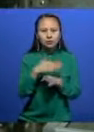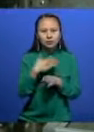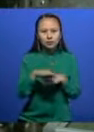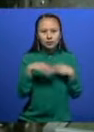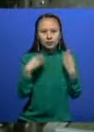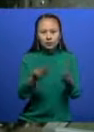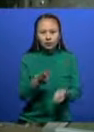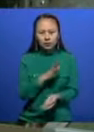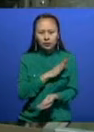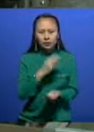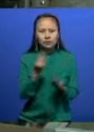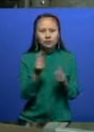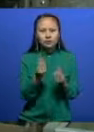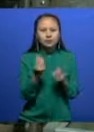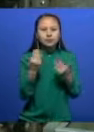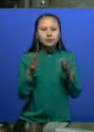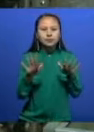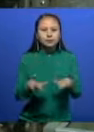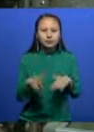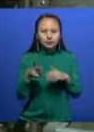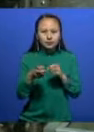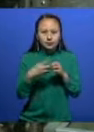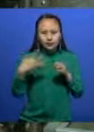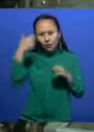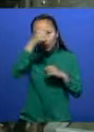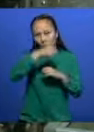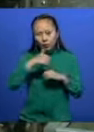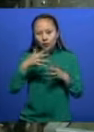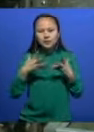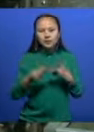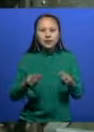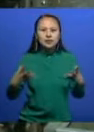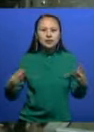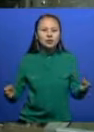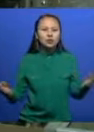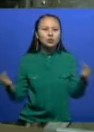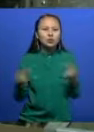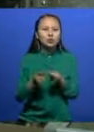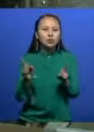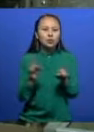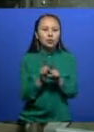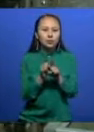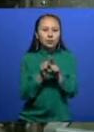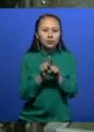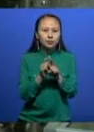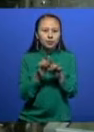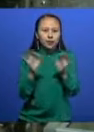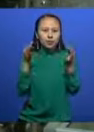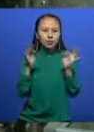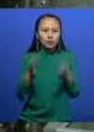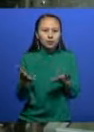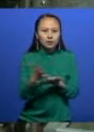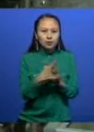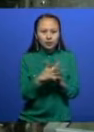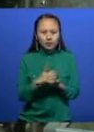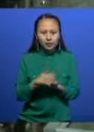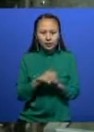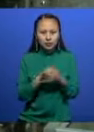бердік. Осы қаржыға шаруашылықтар 2015 жылы көктемгі егіс пен күзгі жиын терін жұмыстарын жүргізеді. Бұл